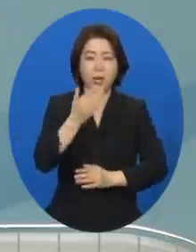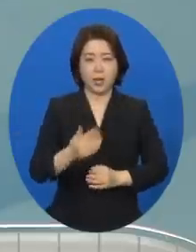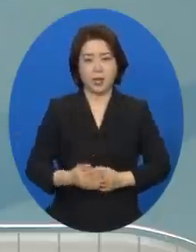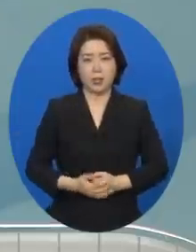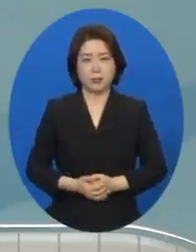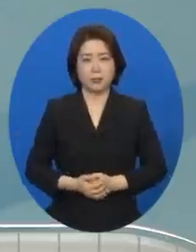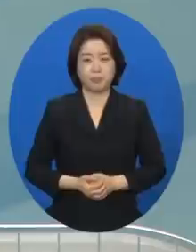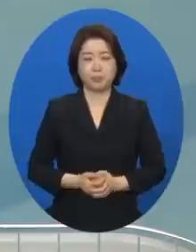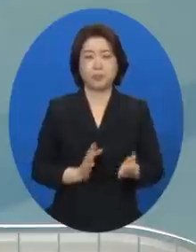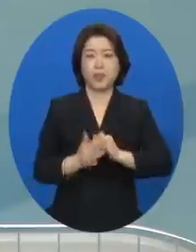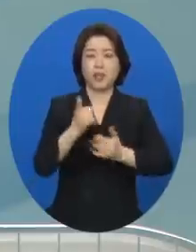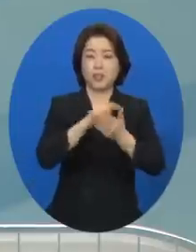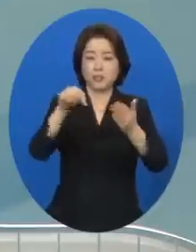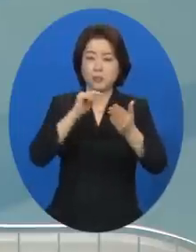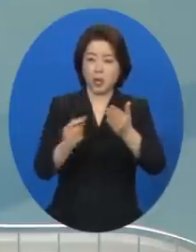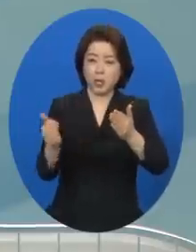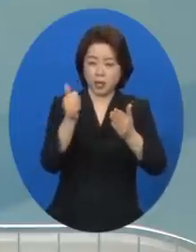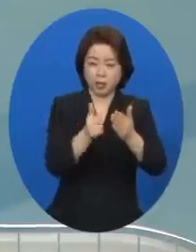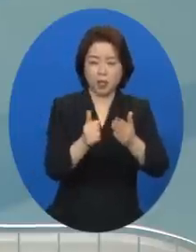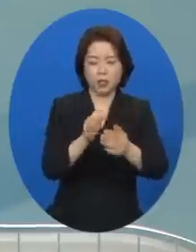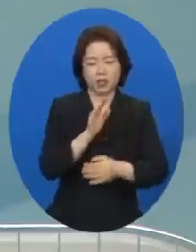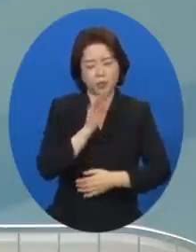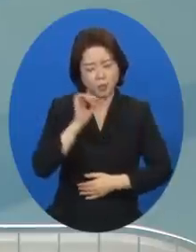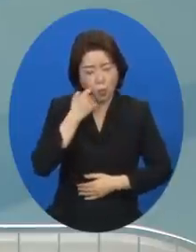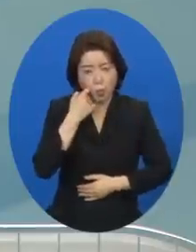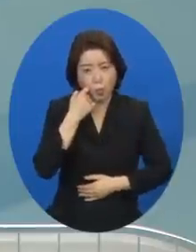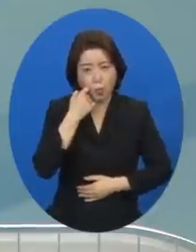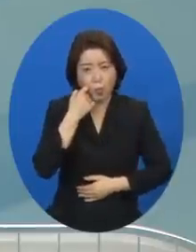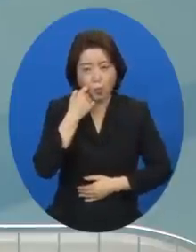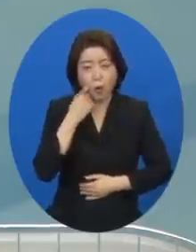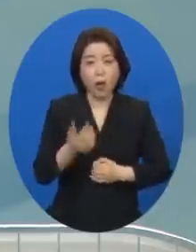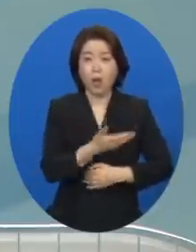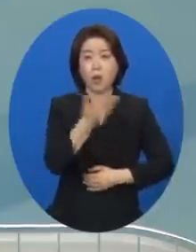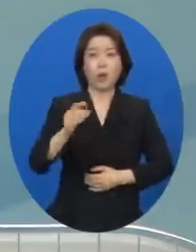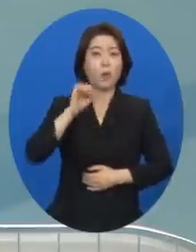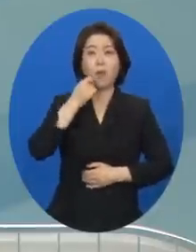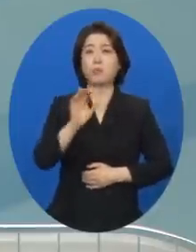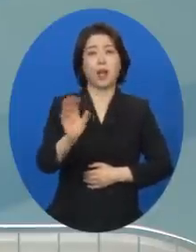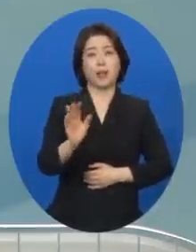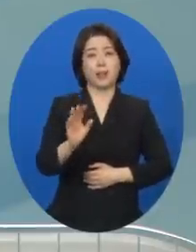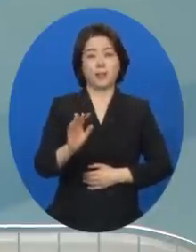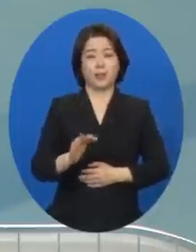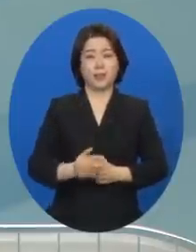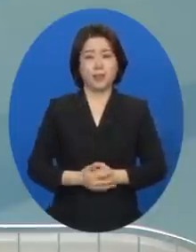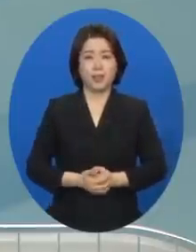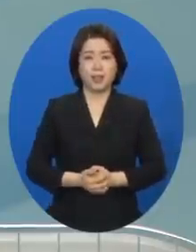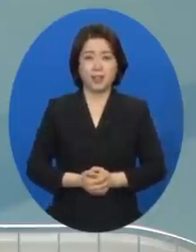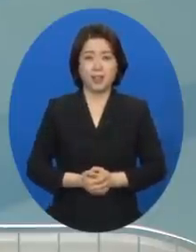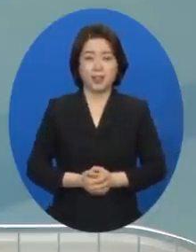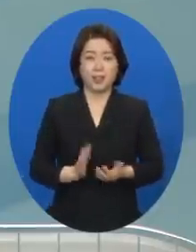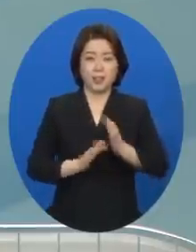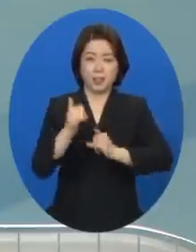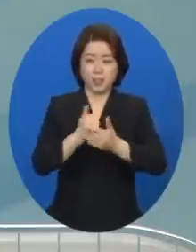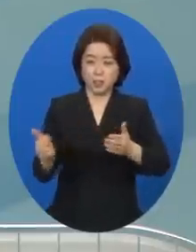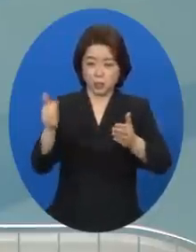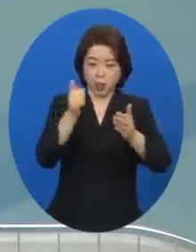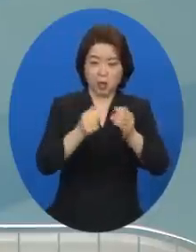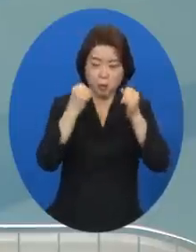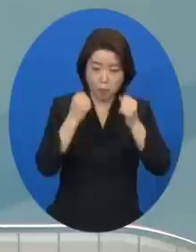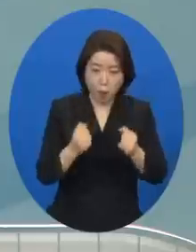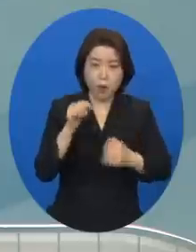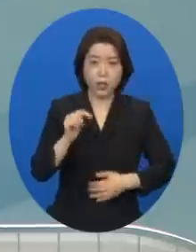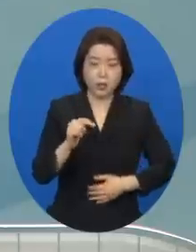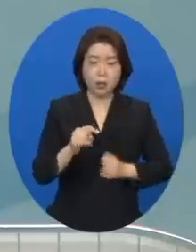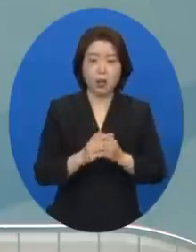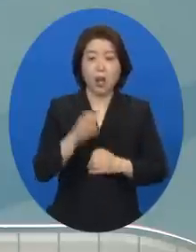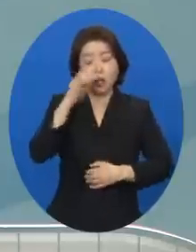예수님 안에 거하는 게 너무 어렵습니다 여러분 어렵지 않아요 예수님 안에 머물러 있는 것은 그냥